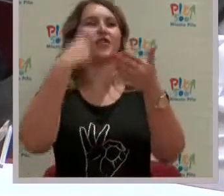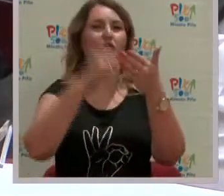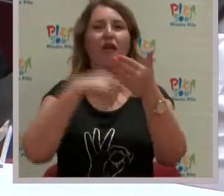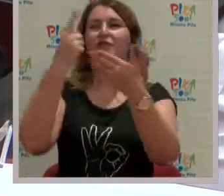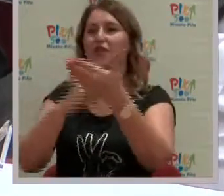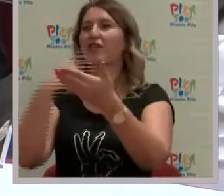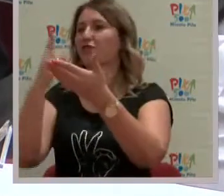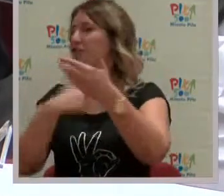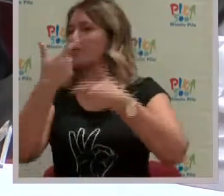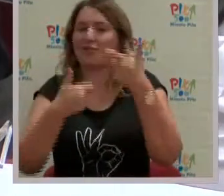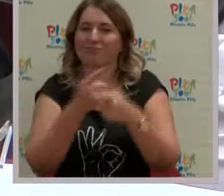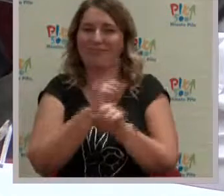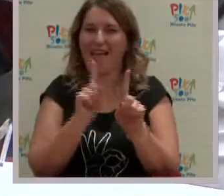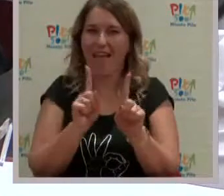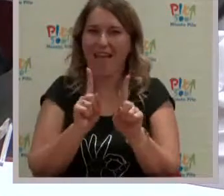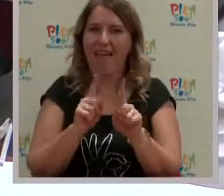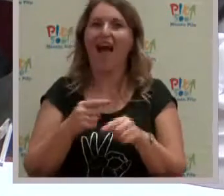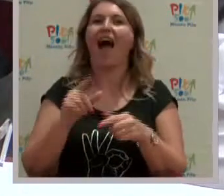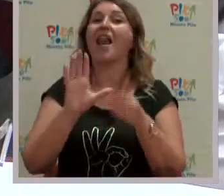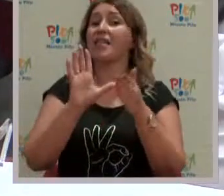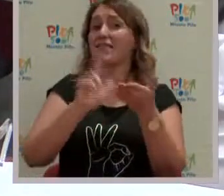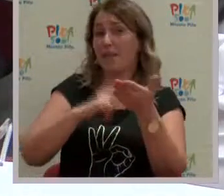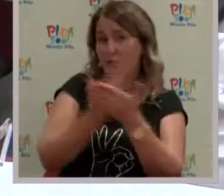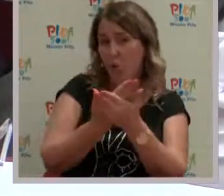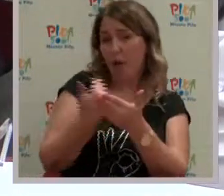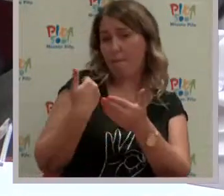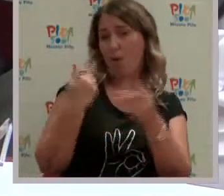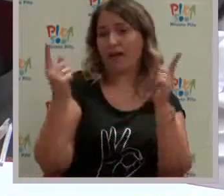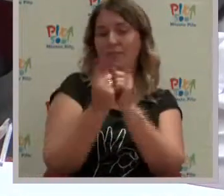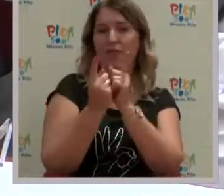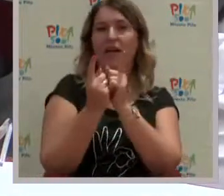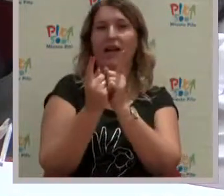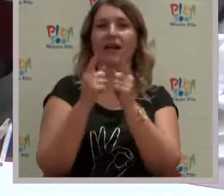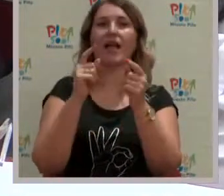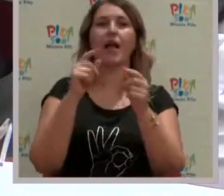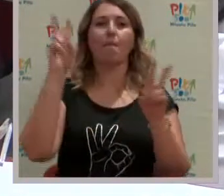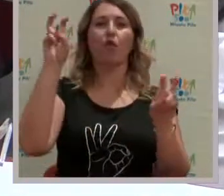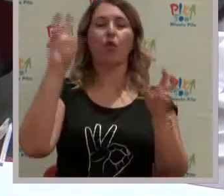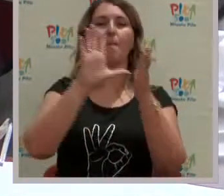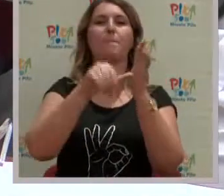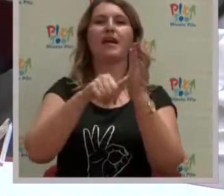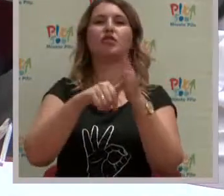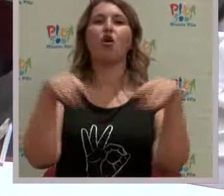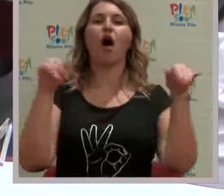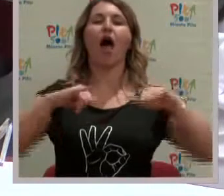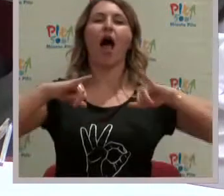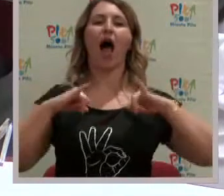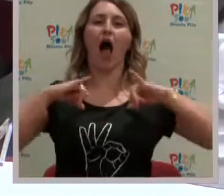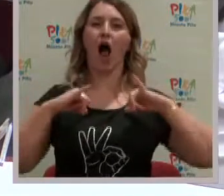dowód jest tego, że na przykład Miasto Aniołów, ta ogromna frekwencja, te pełne parkingi,